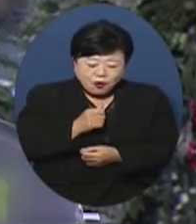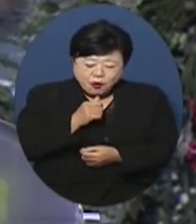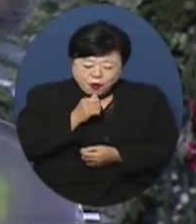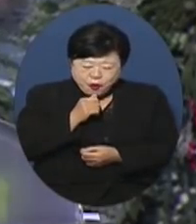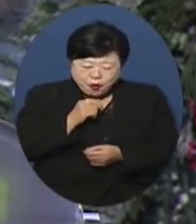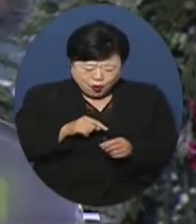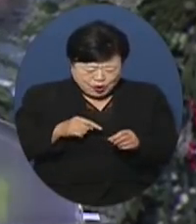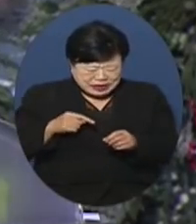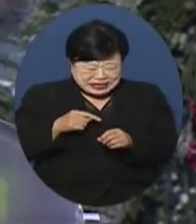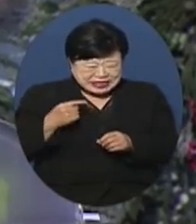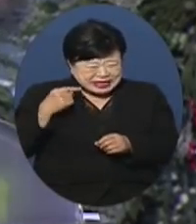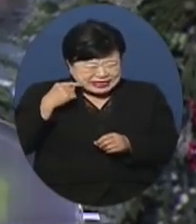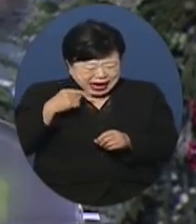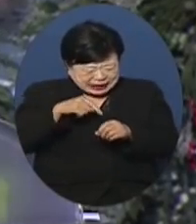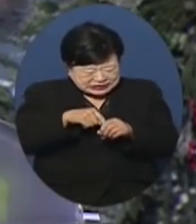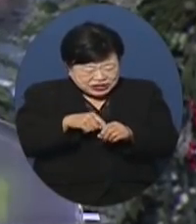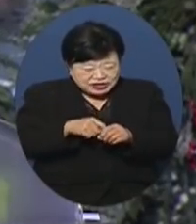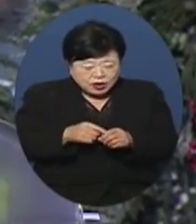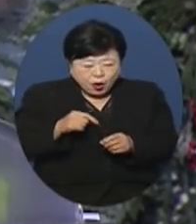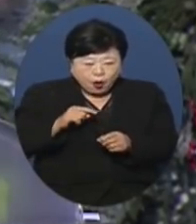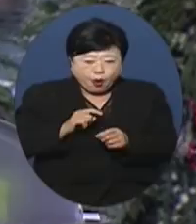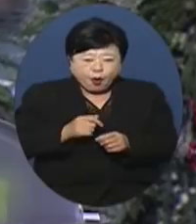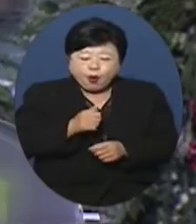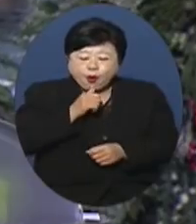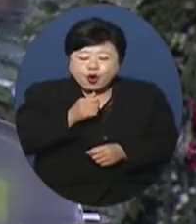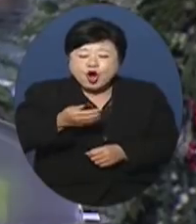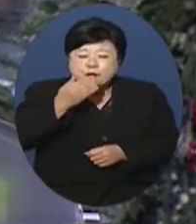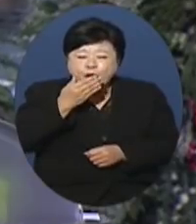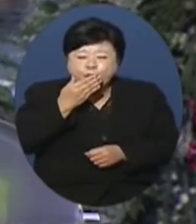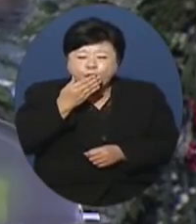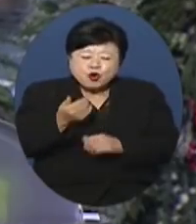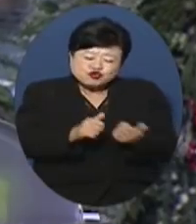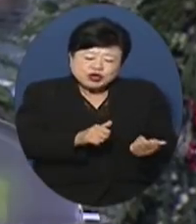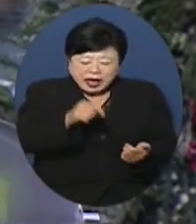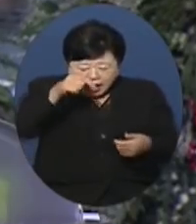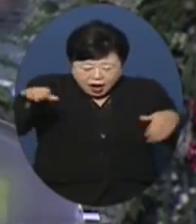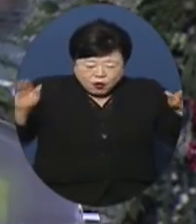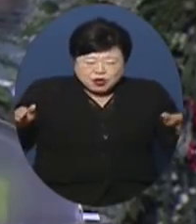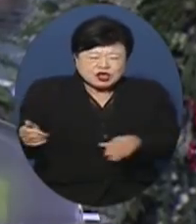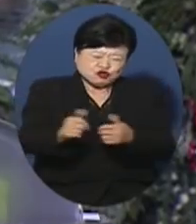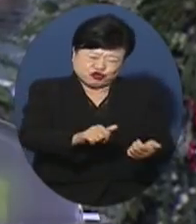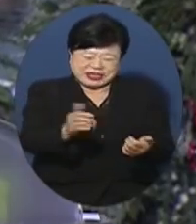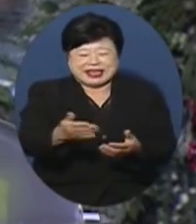비상에 들어있는 콩을 먹고 죽는 것입니다.